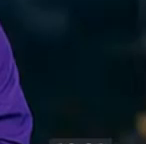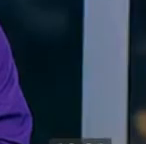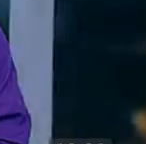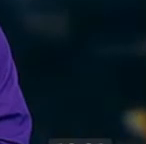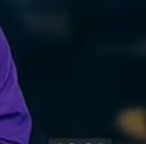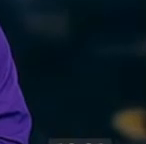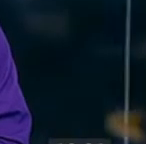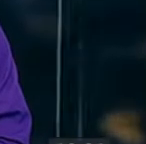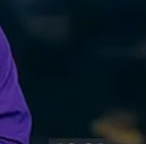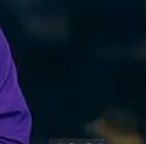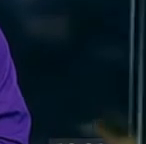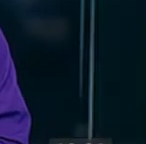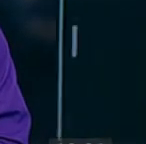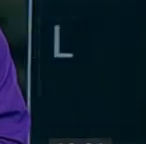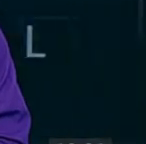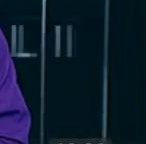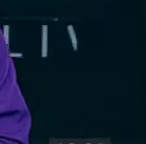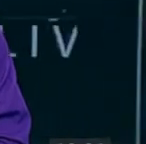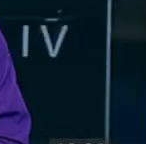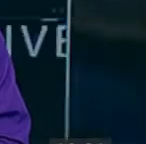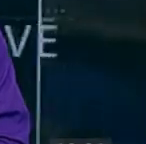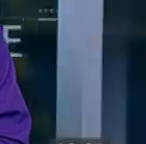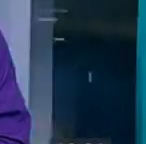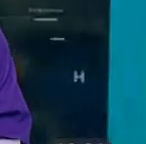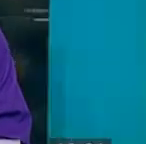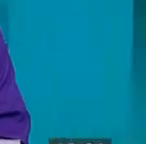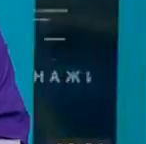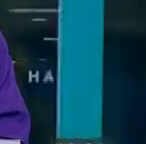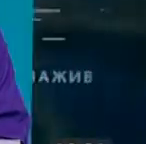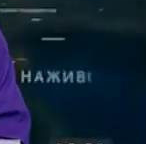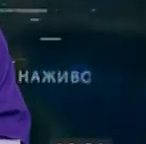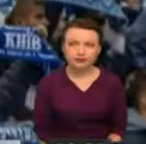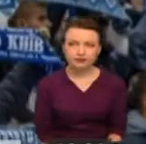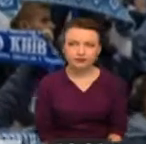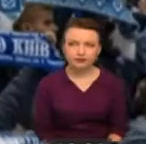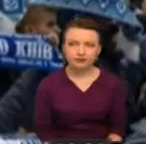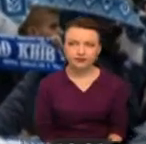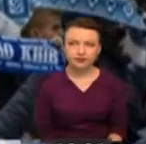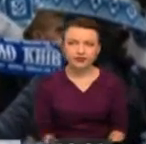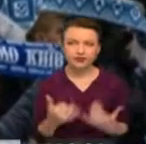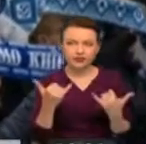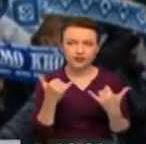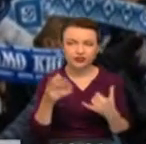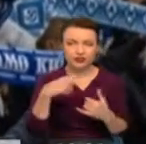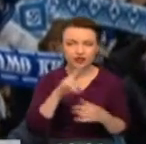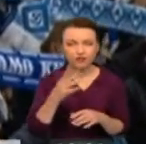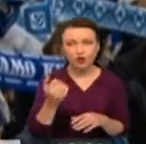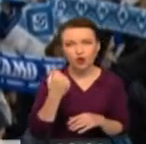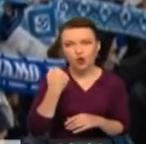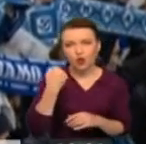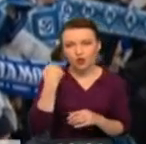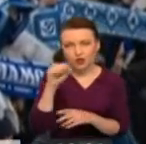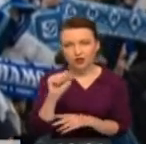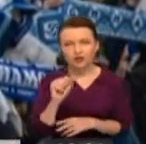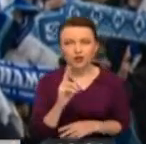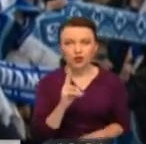Київські «Динамівці» здобули четверту поспіль перемогу в українській прем'єр-лізі, цього разу обігравши ковалівський «Колос». Перший тайм за рівної